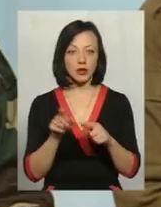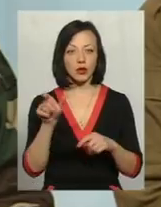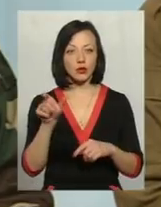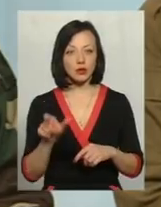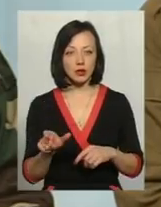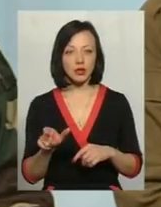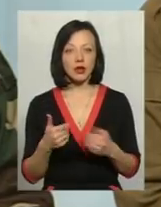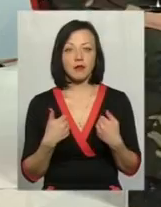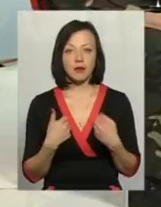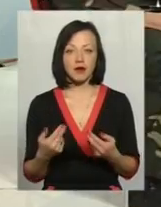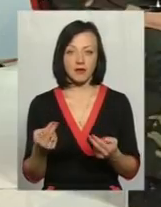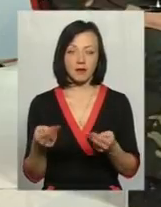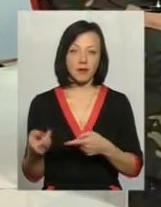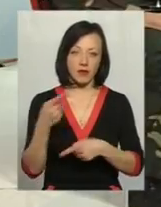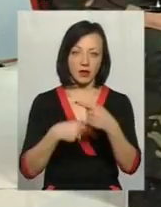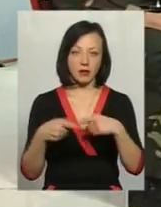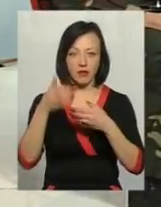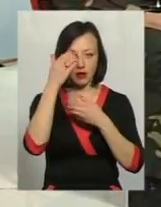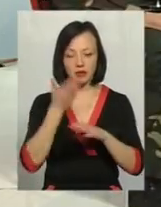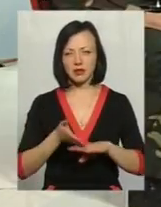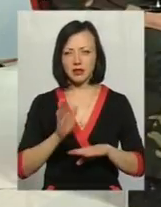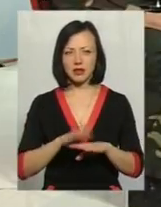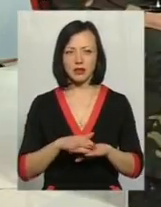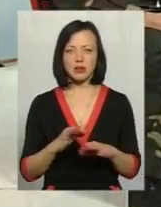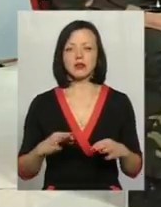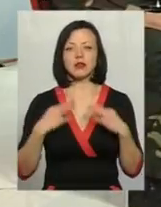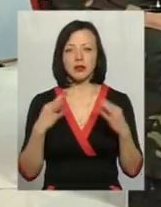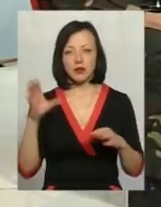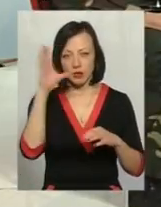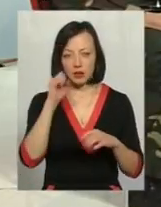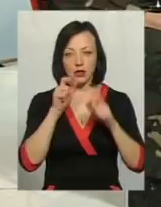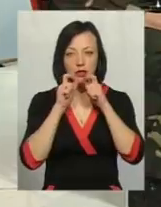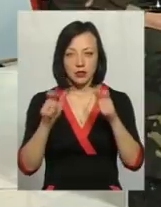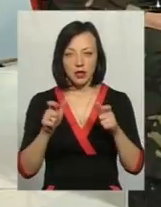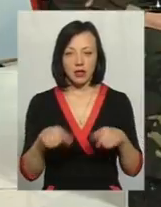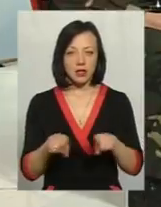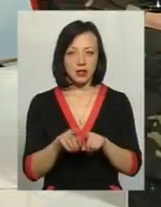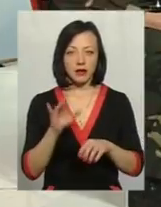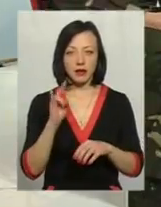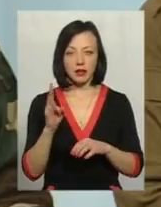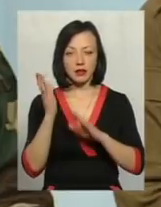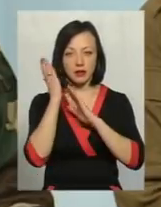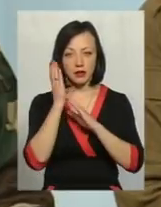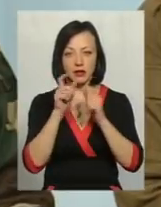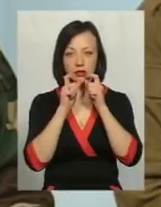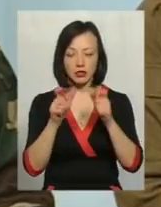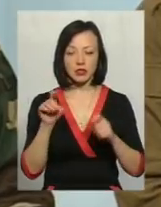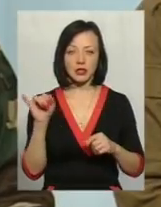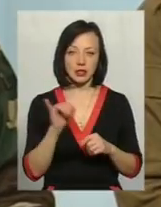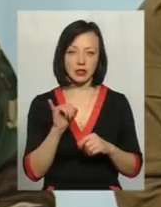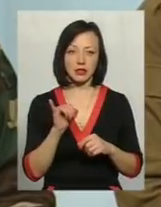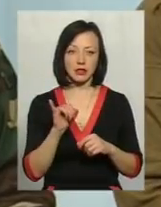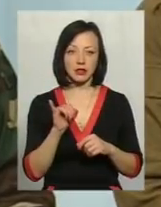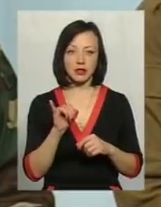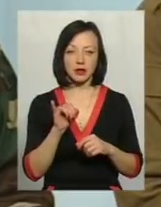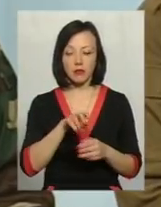ну, такий, як ми приїжджали з Афганістану, дуже-дуже тяжко. Содрогались ночі, кричали. Ну, саме він спав і кричить, і